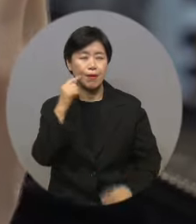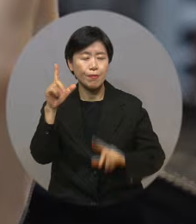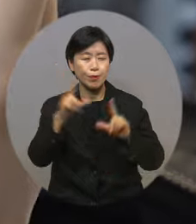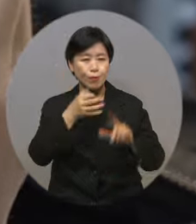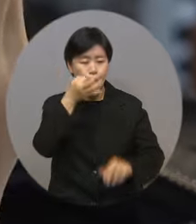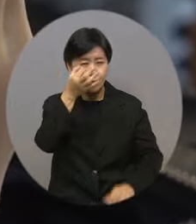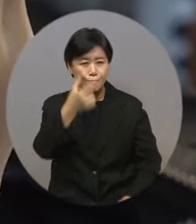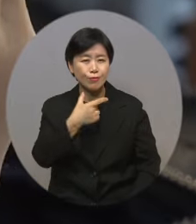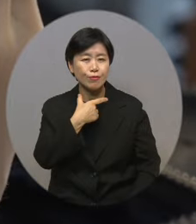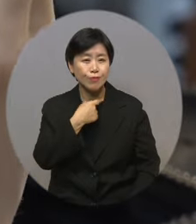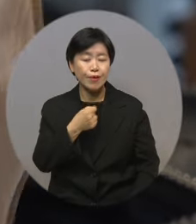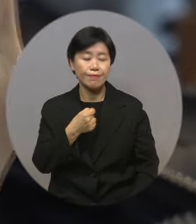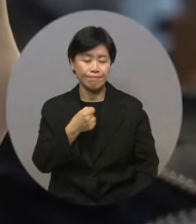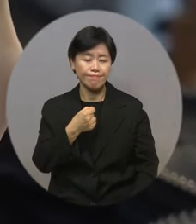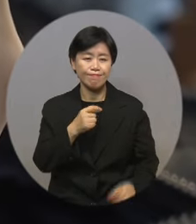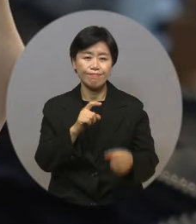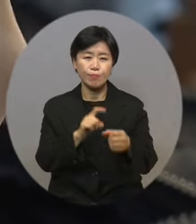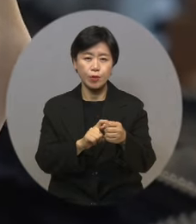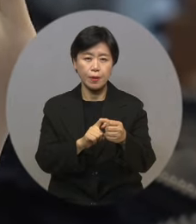있습니다.